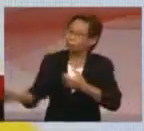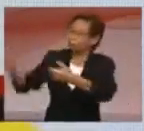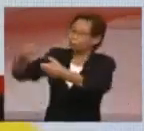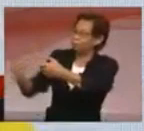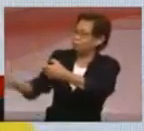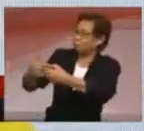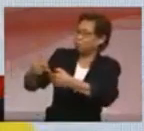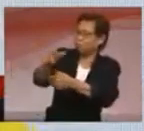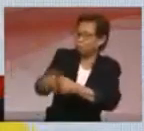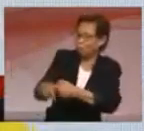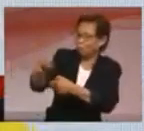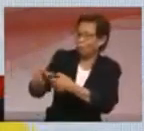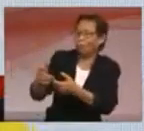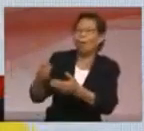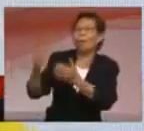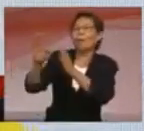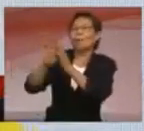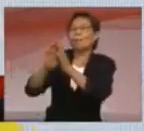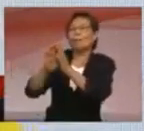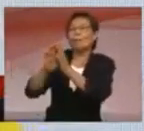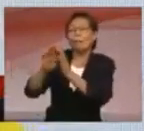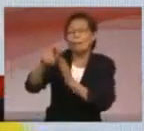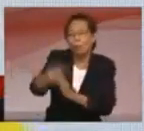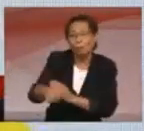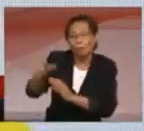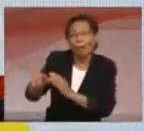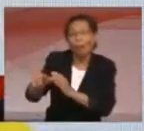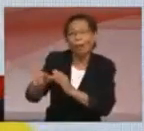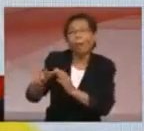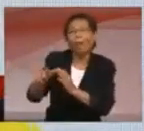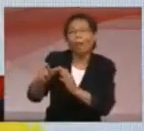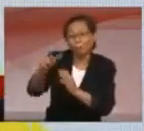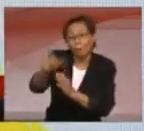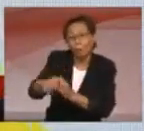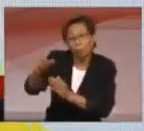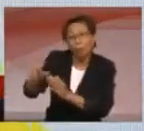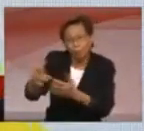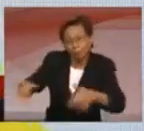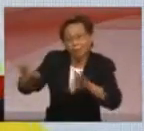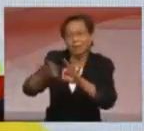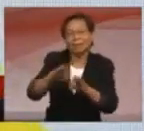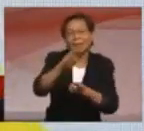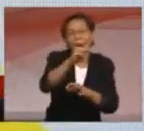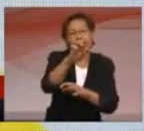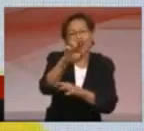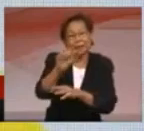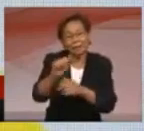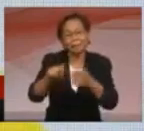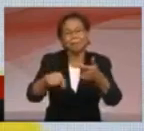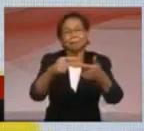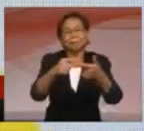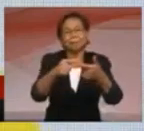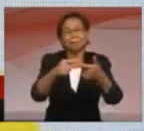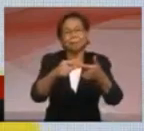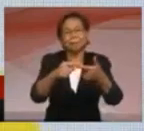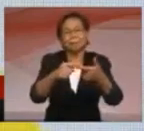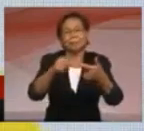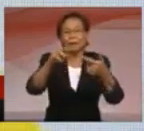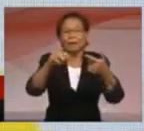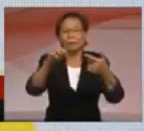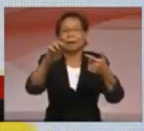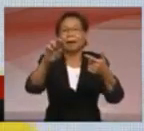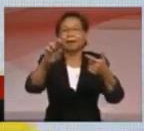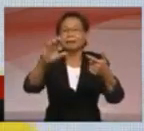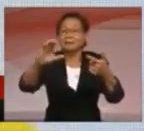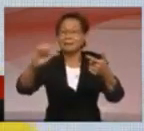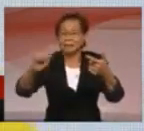berkepentingan seperti Malaysian Retailers Association, MRA, Malaysian Retail Chain Association